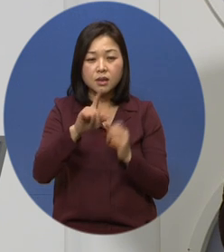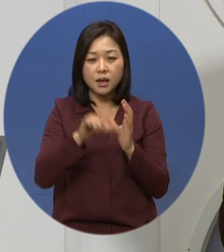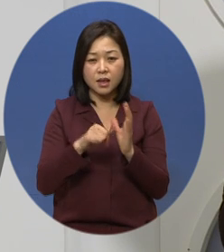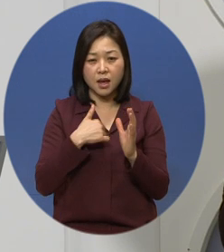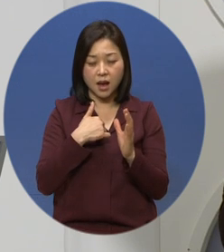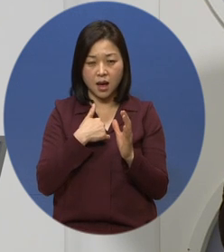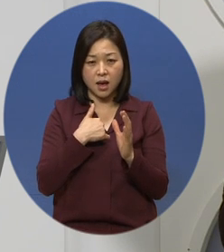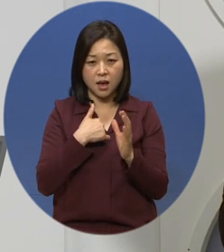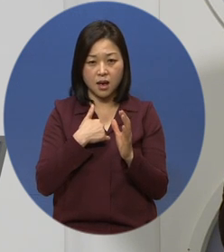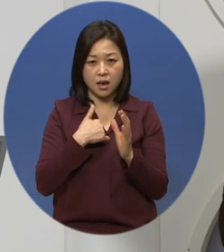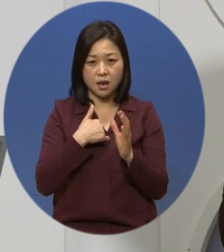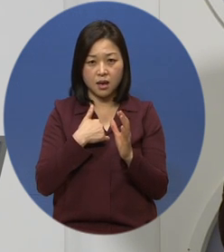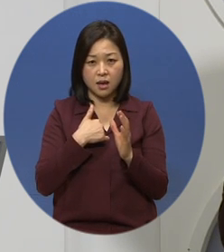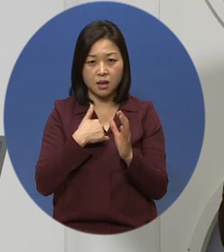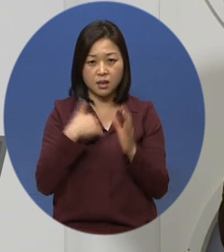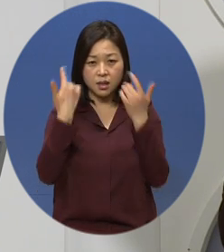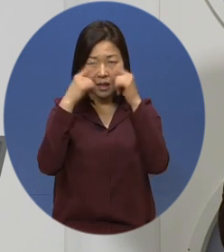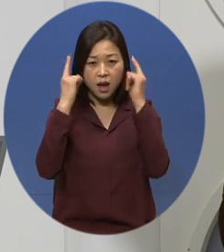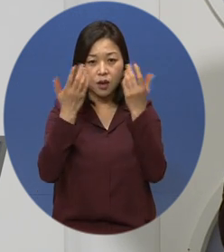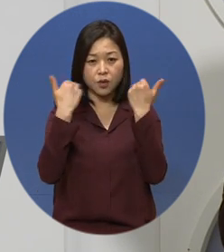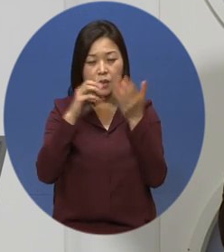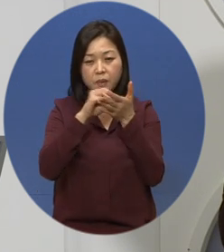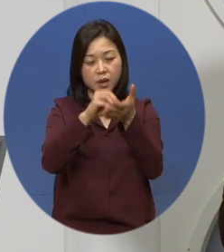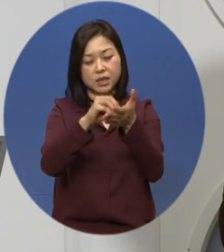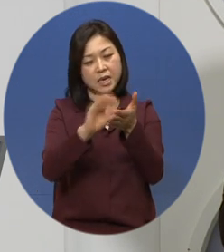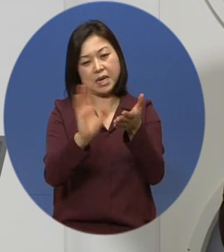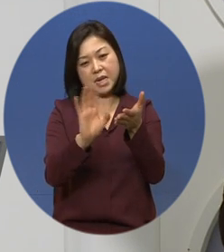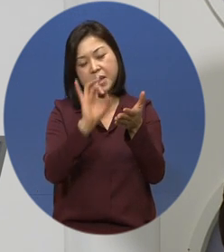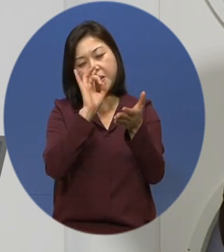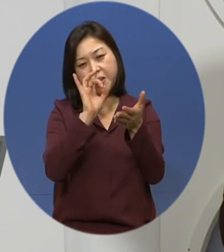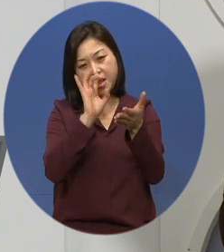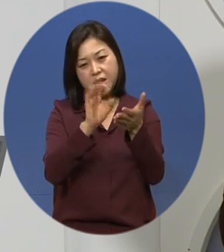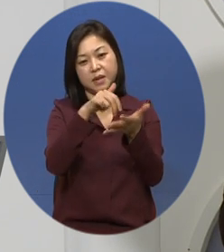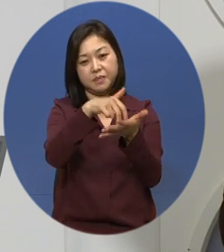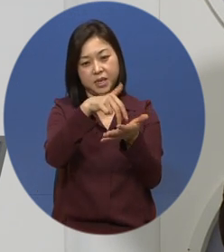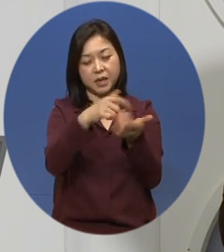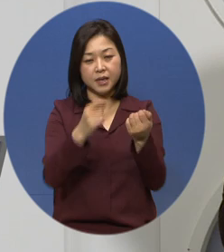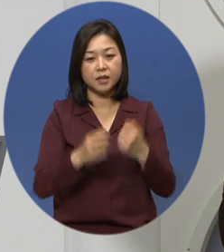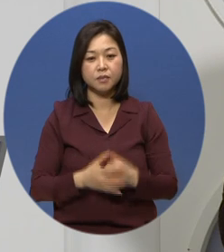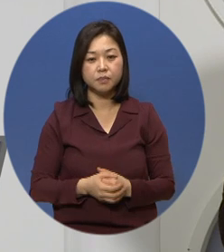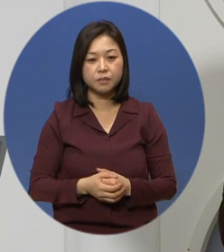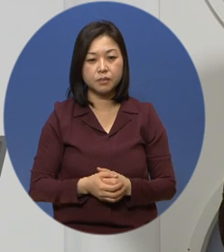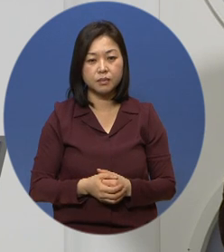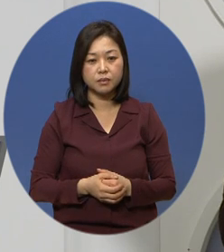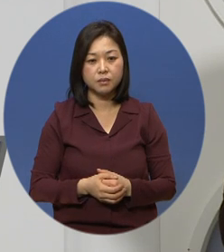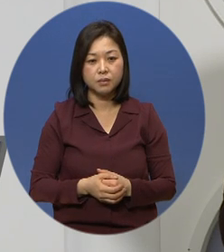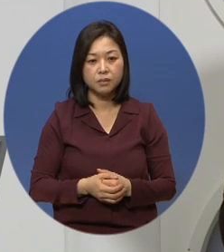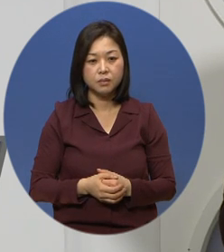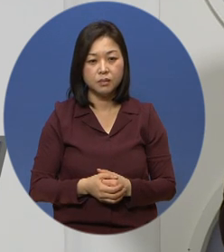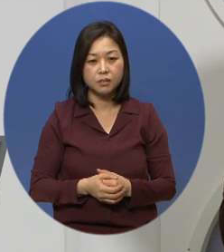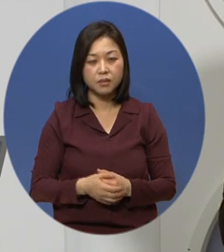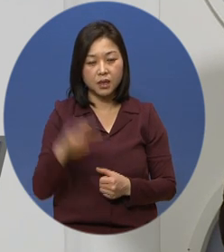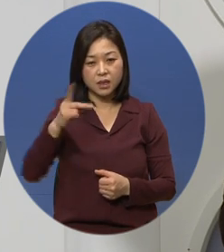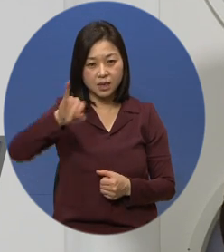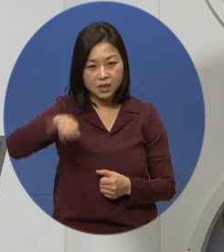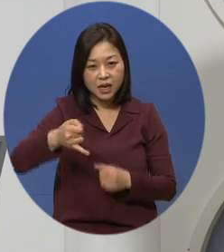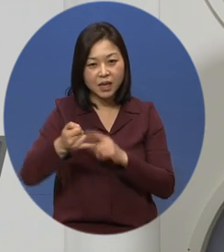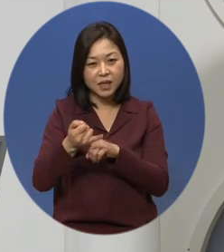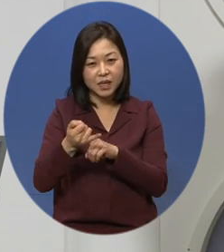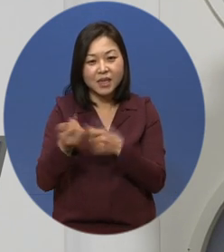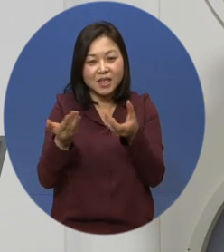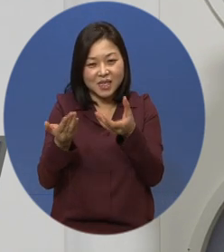아 뭐지 학교도 대학교도 못 들어가는 그 상 되었습니다 dj 를 조금 하고 있었기